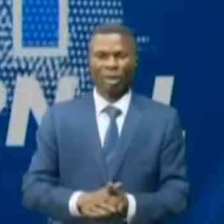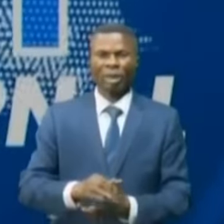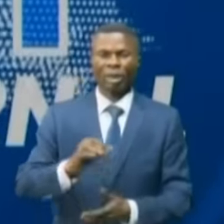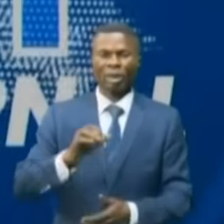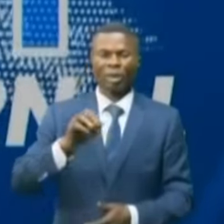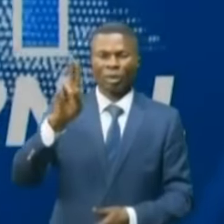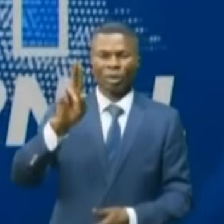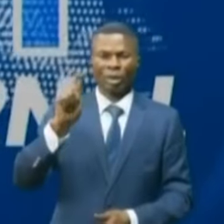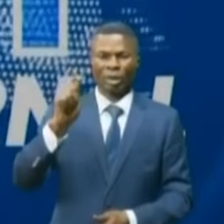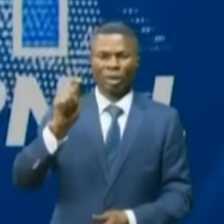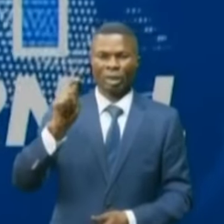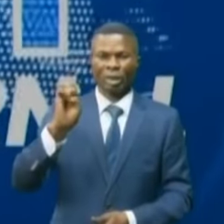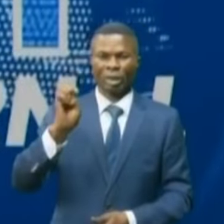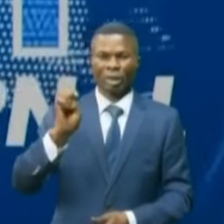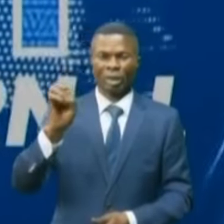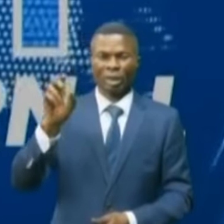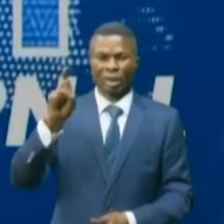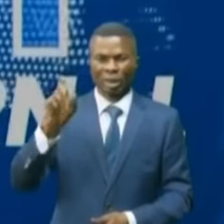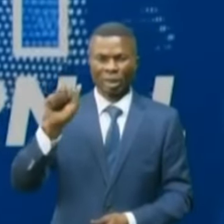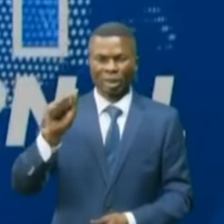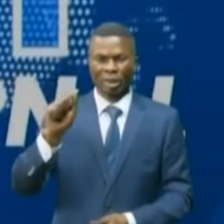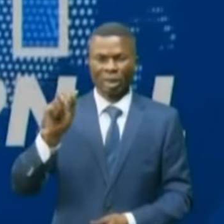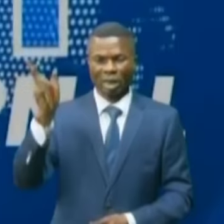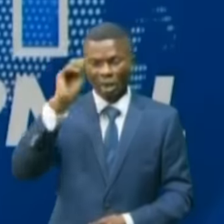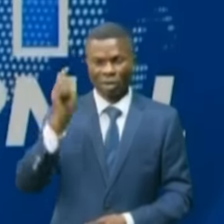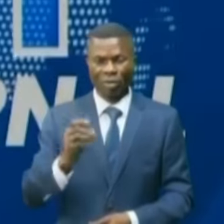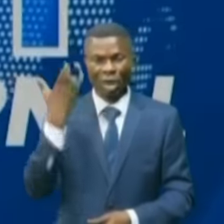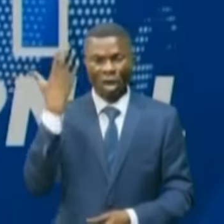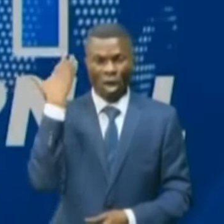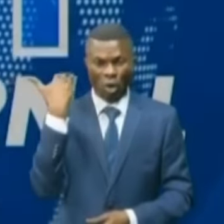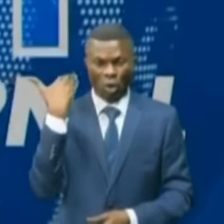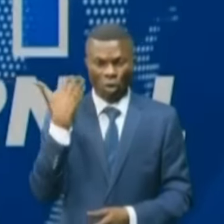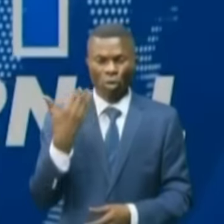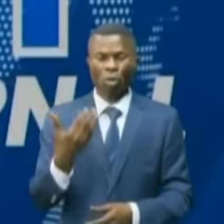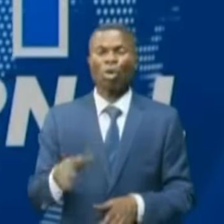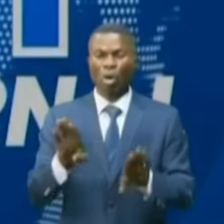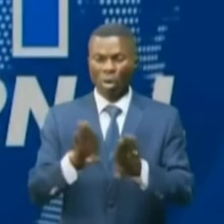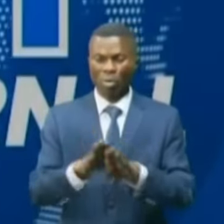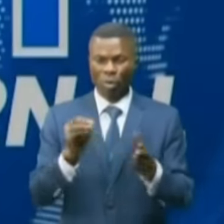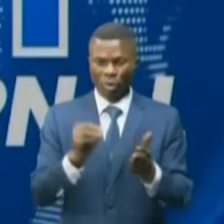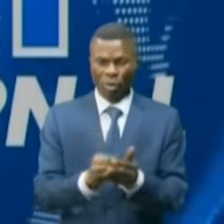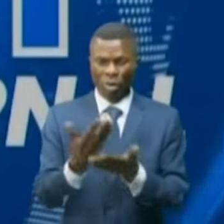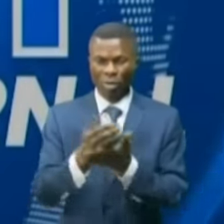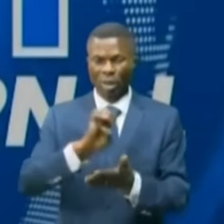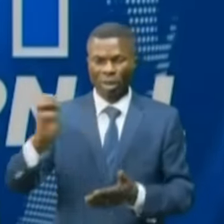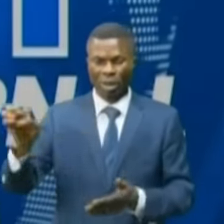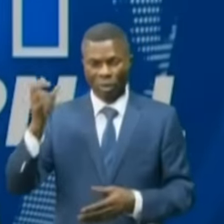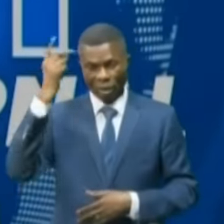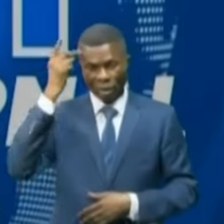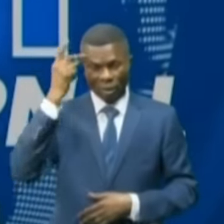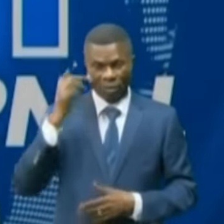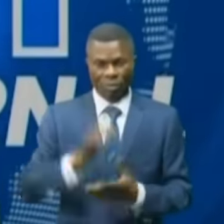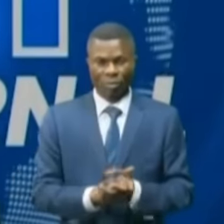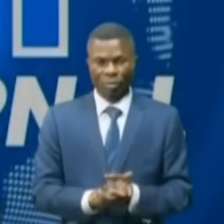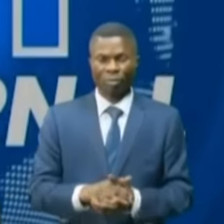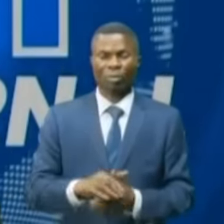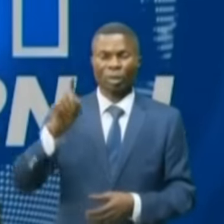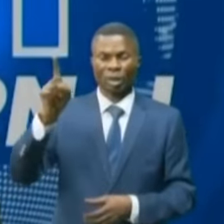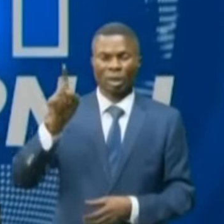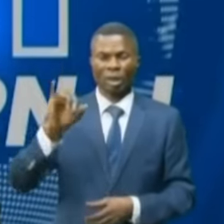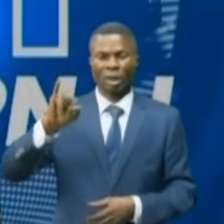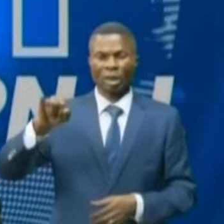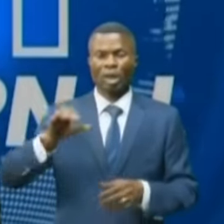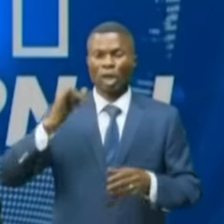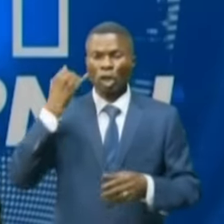Conséquence, manque d'eau dans plusieurs quartiers de la partie ouest de Kinshasa, notamment Montfleury, Macampagne, Joli